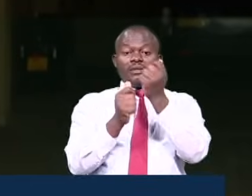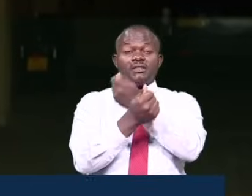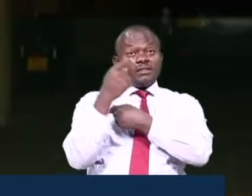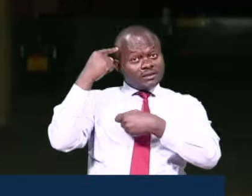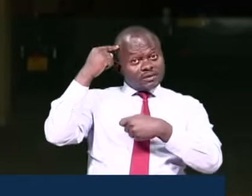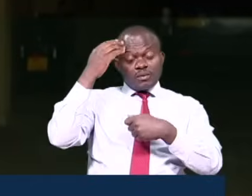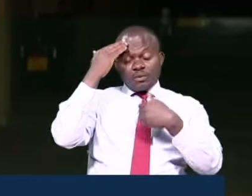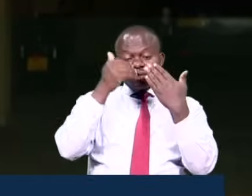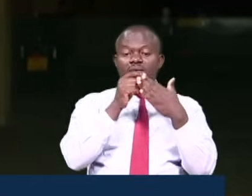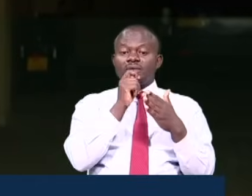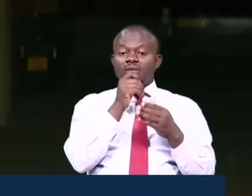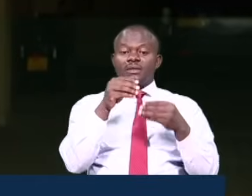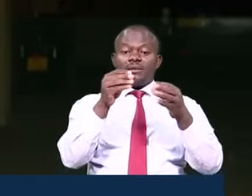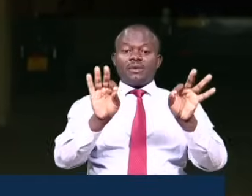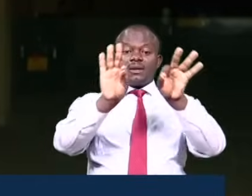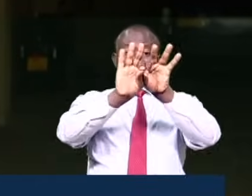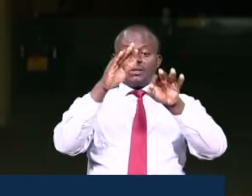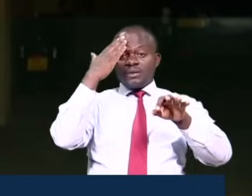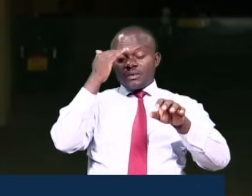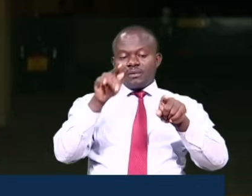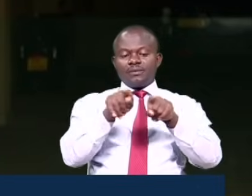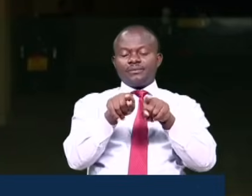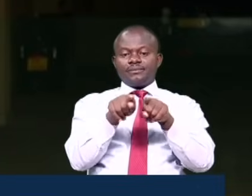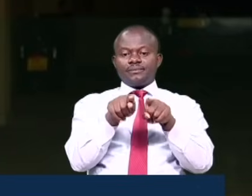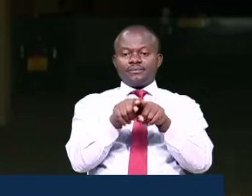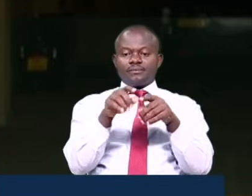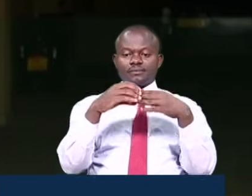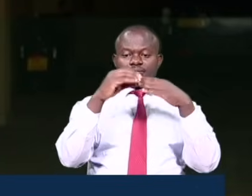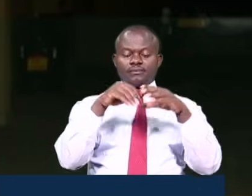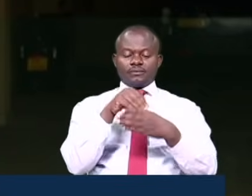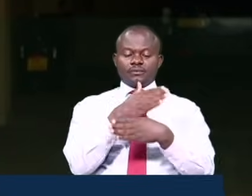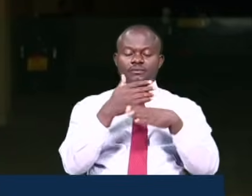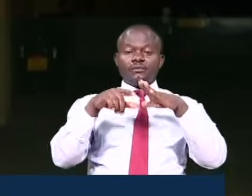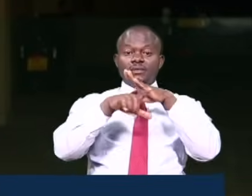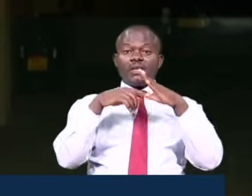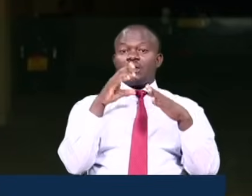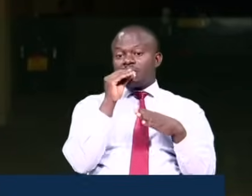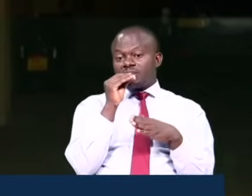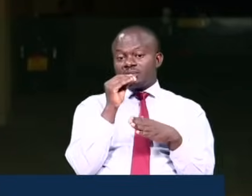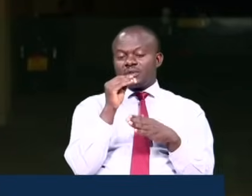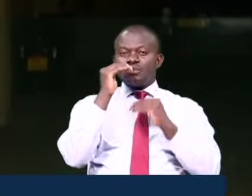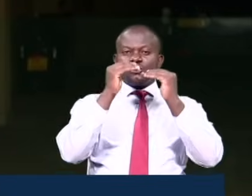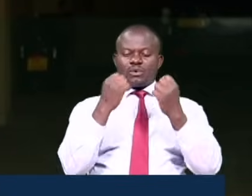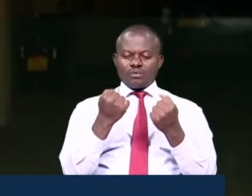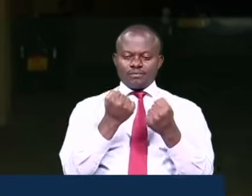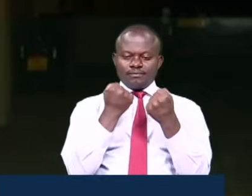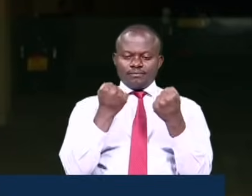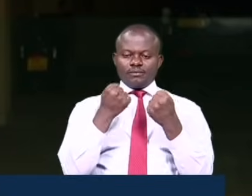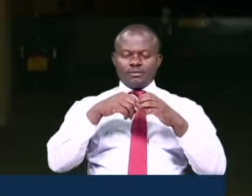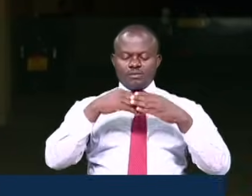ngo itangazamakuru rihabwe agaciro kubera ko nkuko umuyobozi muri Minaroc yarabivuze ni urwego rukomeye cyane mu buzima